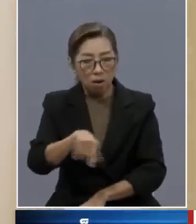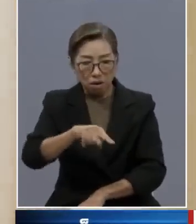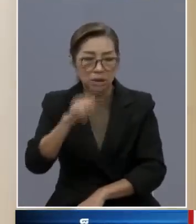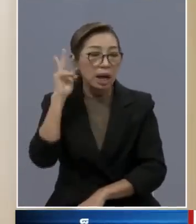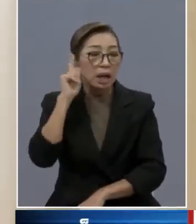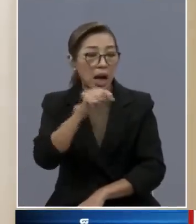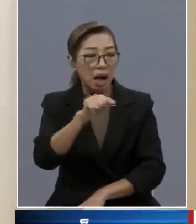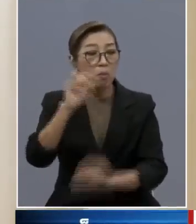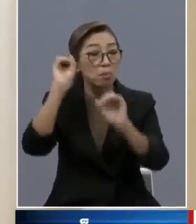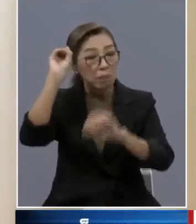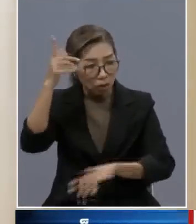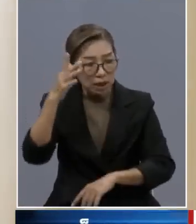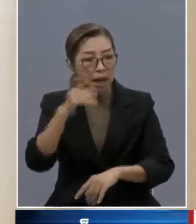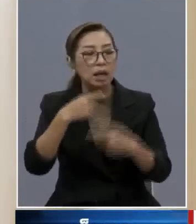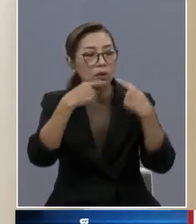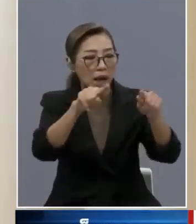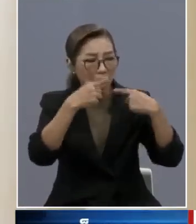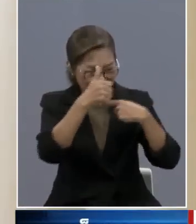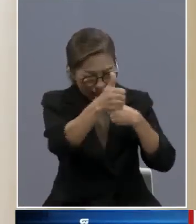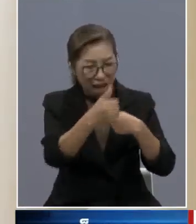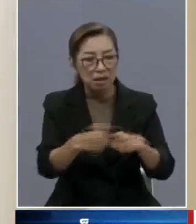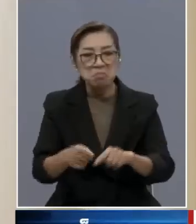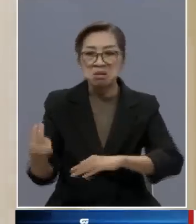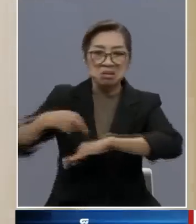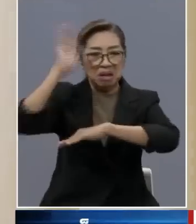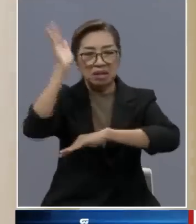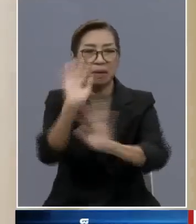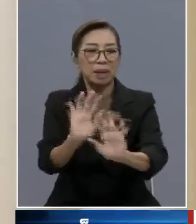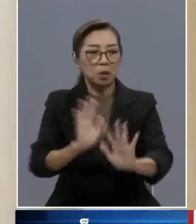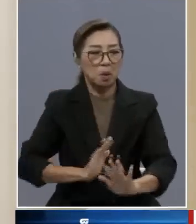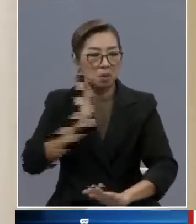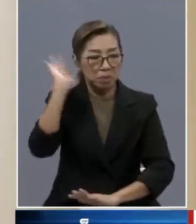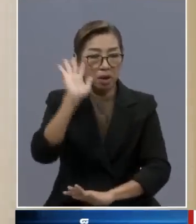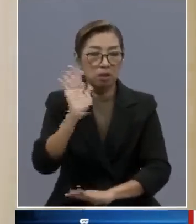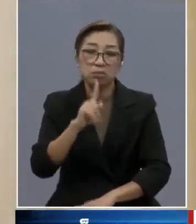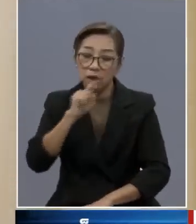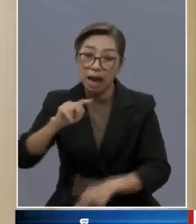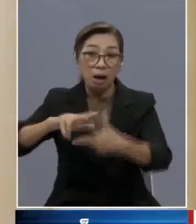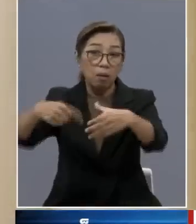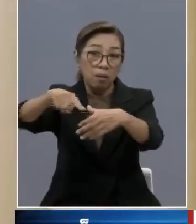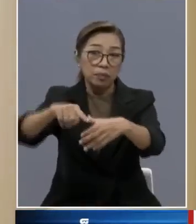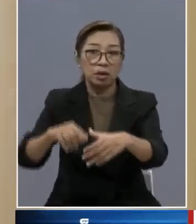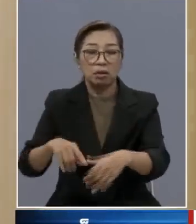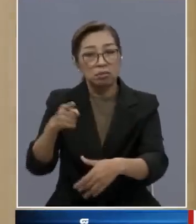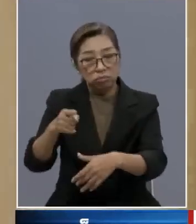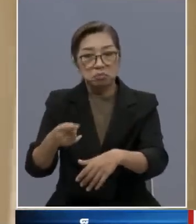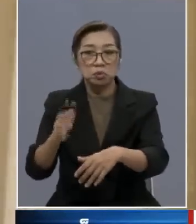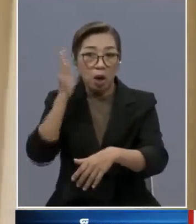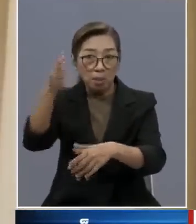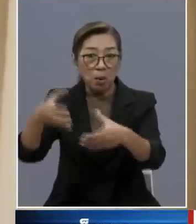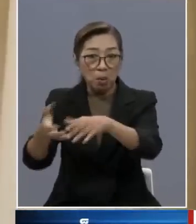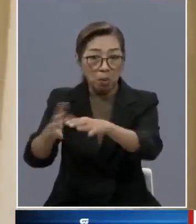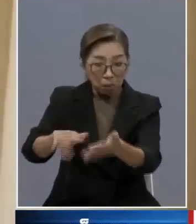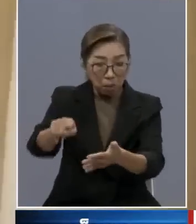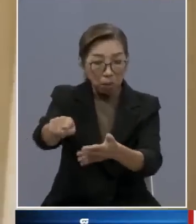ครับพอถามประเด็นว่าเดี๋ยวพลังประชารัฐจะยุบแล้วส.ส.ไปรวมกับเพื่อไทยไหมในการจัดตั้งรัฐบาลคุณสันติบอกคงจะ